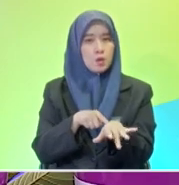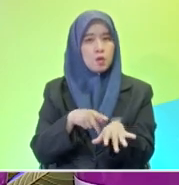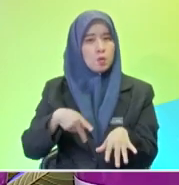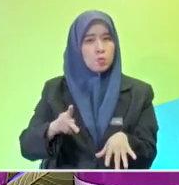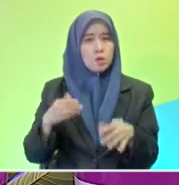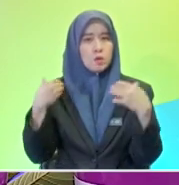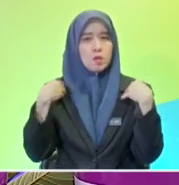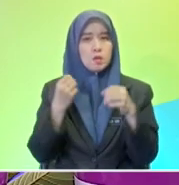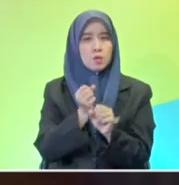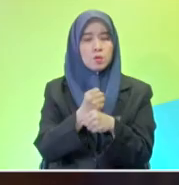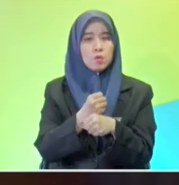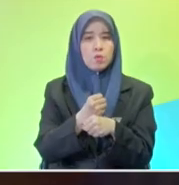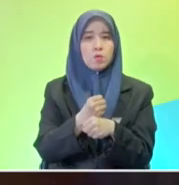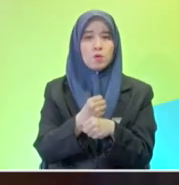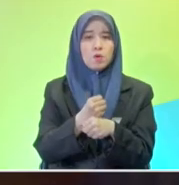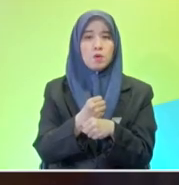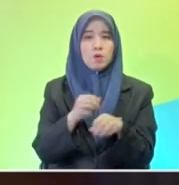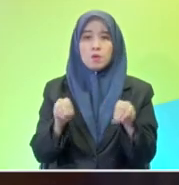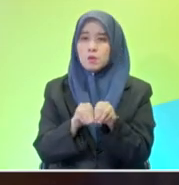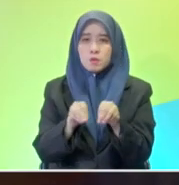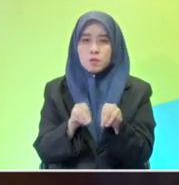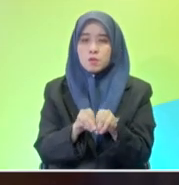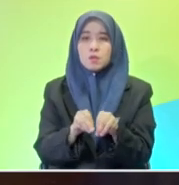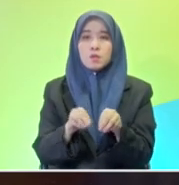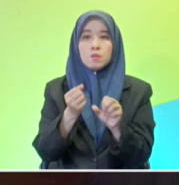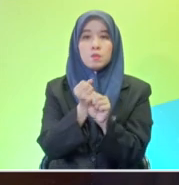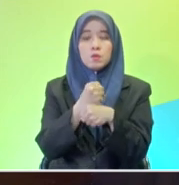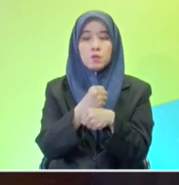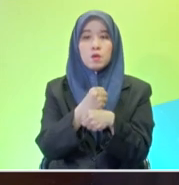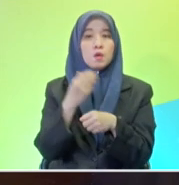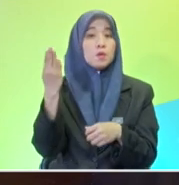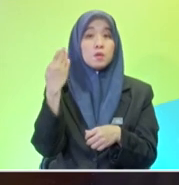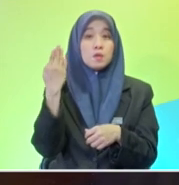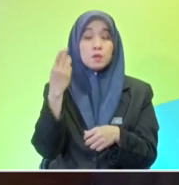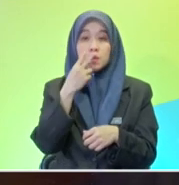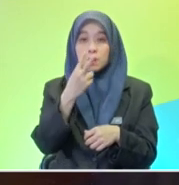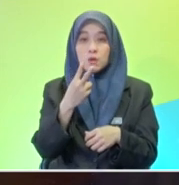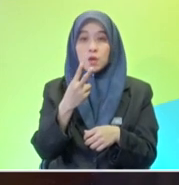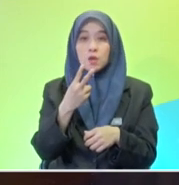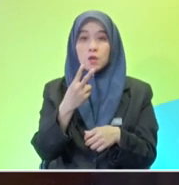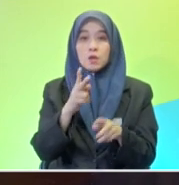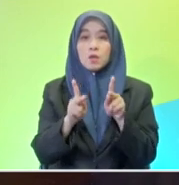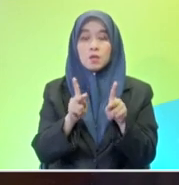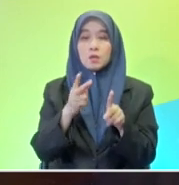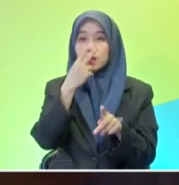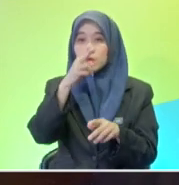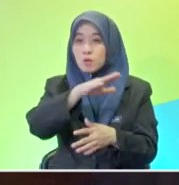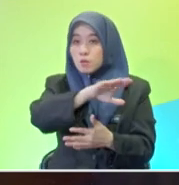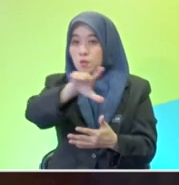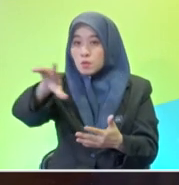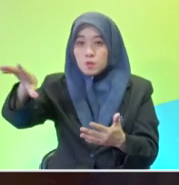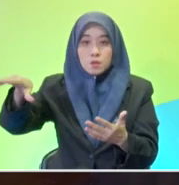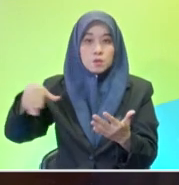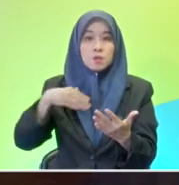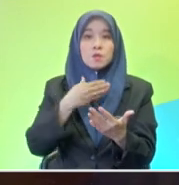Kris ingat satu bentuk a ah macam-macam bentuk ada Jadi kita ambil bentuk yang biasanya kita dapat lihat di perseka persekitaran